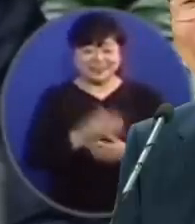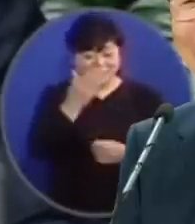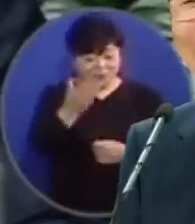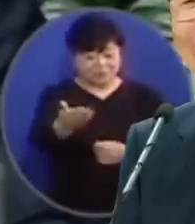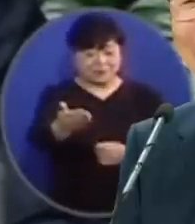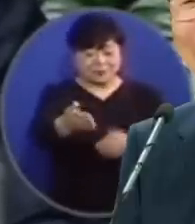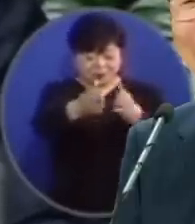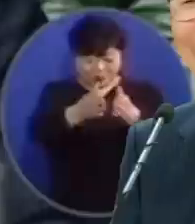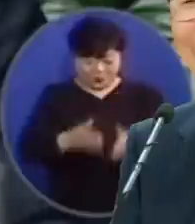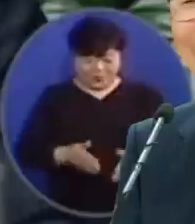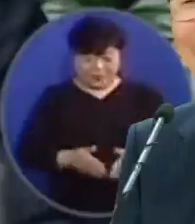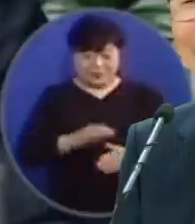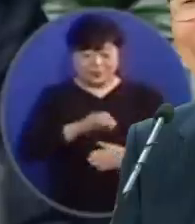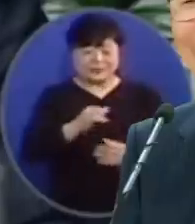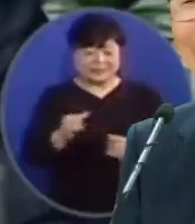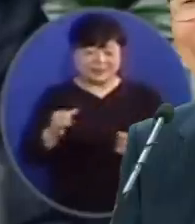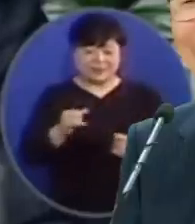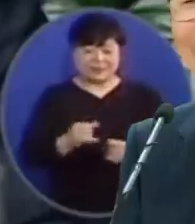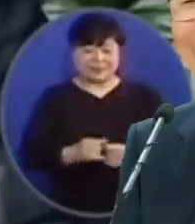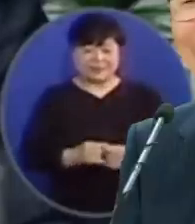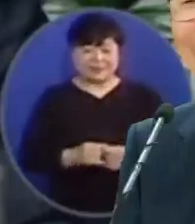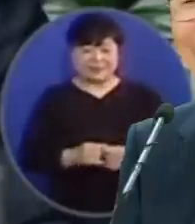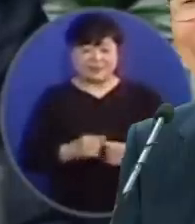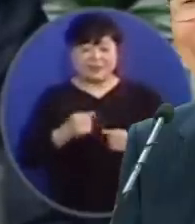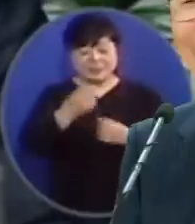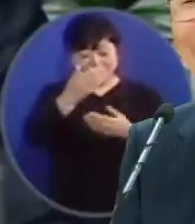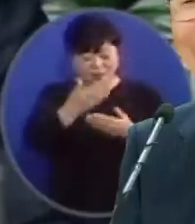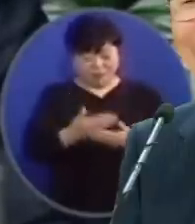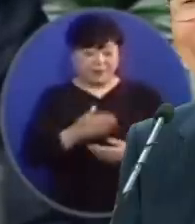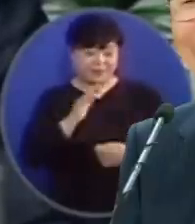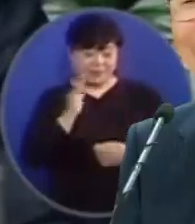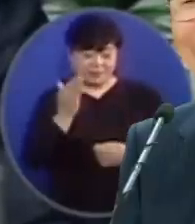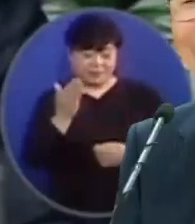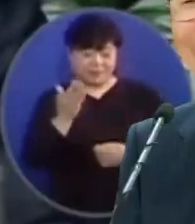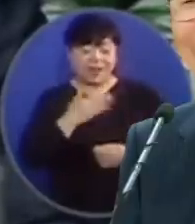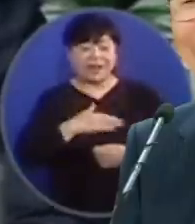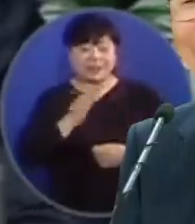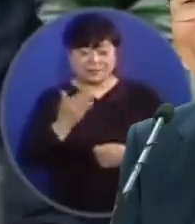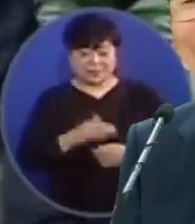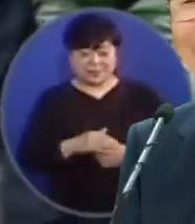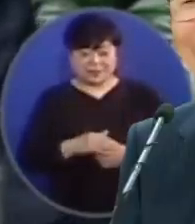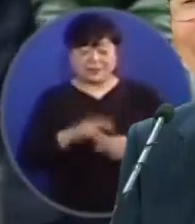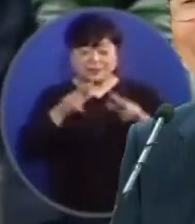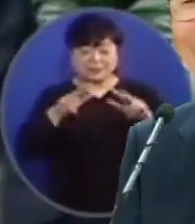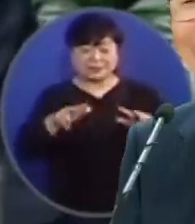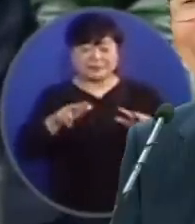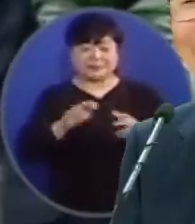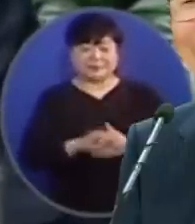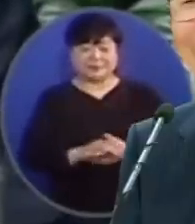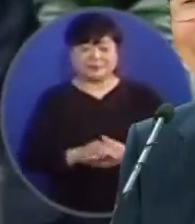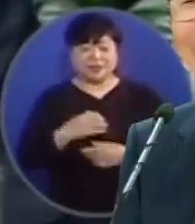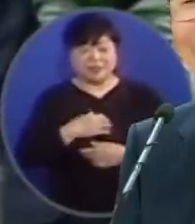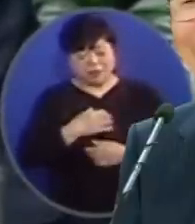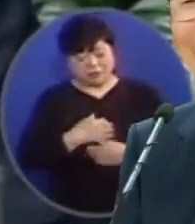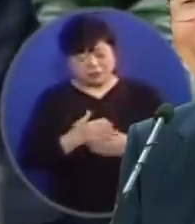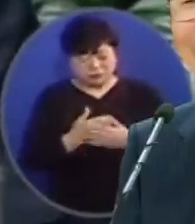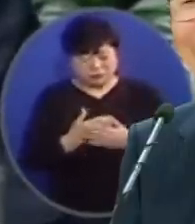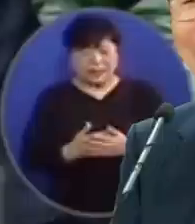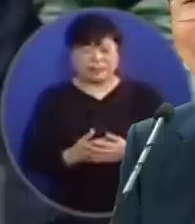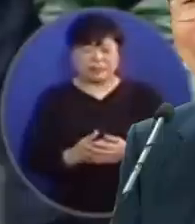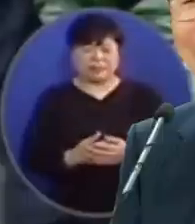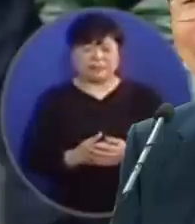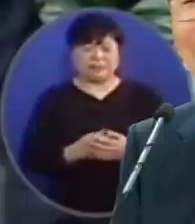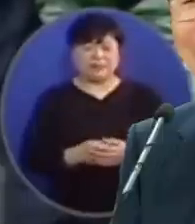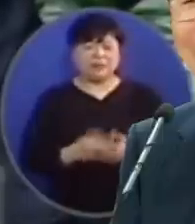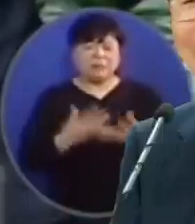여러분 통해서 이웃 사람들이 얼마나 영향력이 입는다는 것을 알아야 됩니다. 친구나 요사이 같이 염려, 근심, 불안, 초조, 절망이